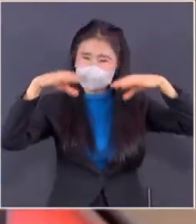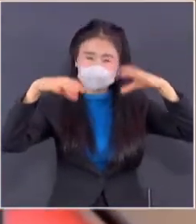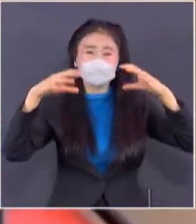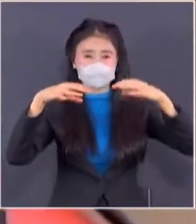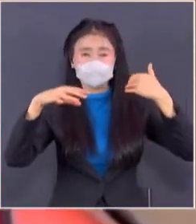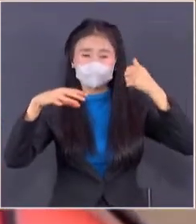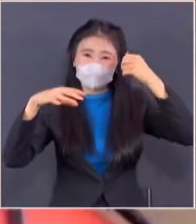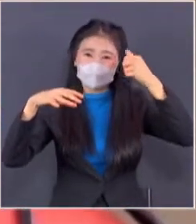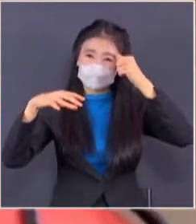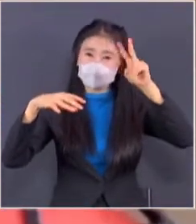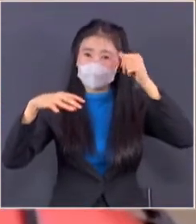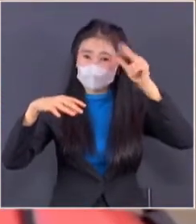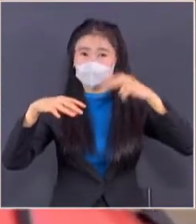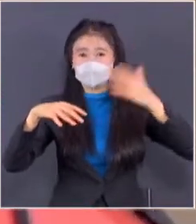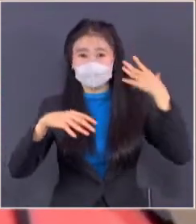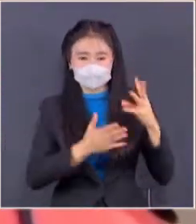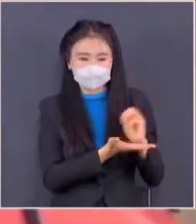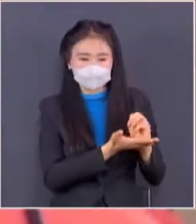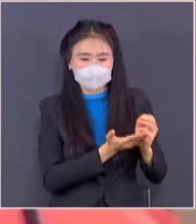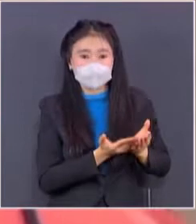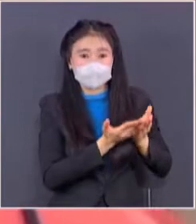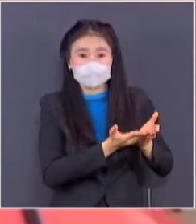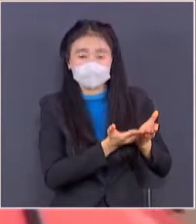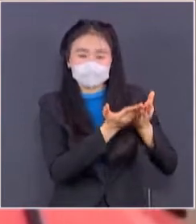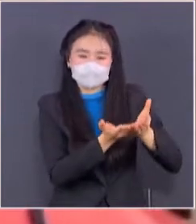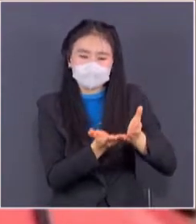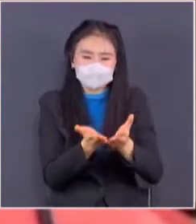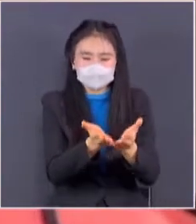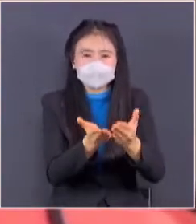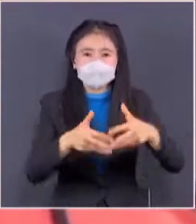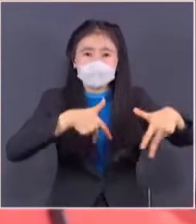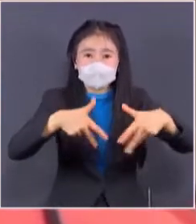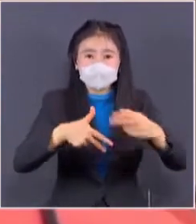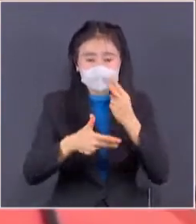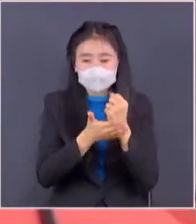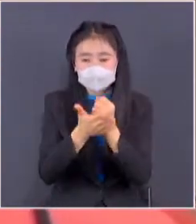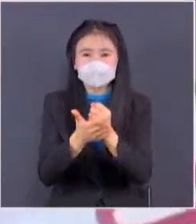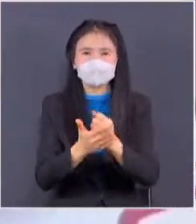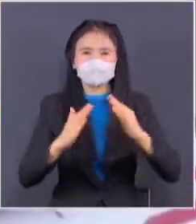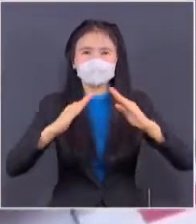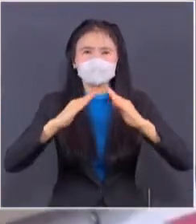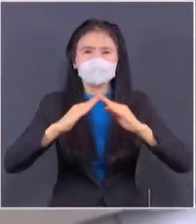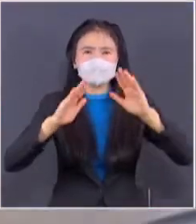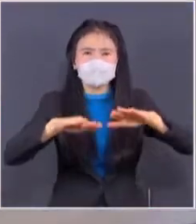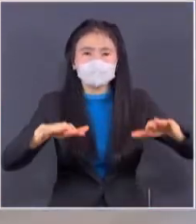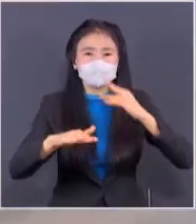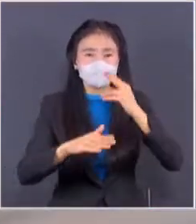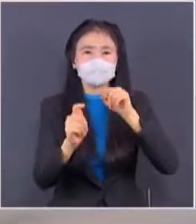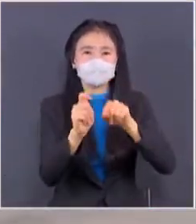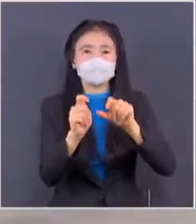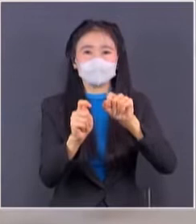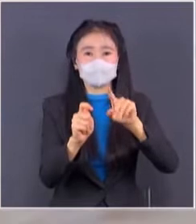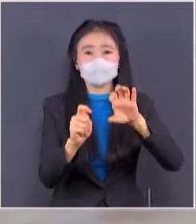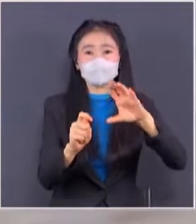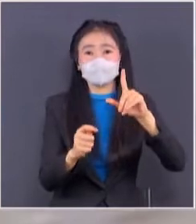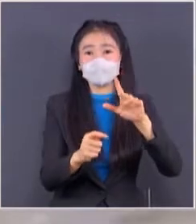อกันมาเจ้าหน้าที่กู้ภัยนำเรือท้องแบนเข้าไปช่วยเหลือชาวบ้านครับรวมทั้งเด็กๆที่ติดอยู่บนหลังคาที่อำเภอสิชนครับที่